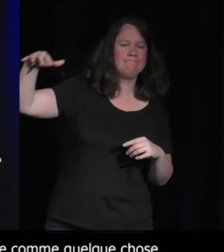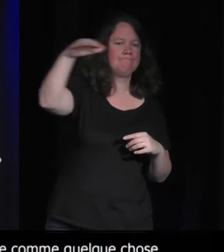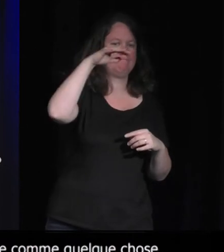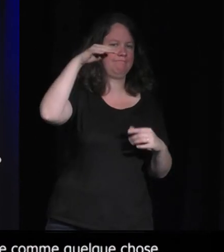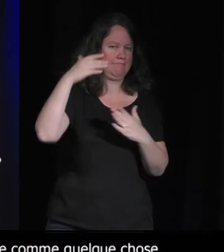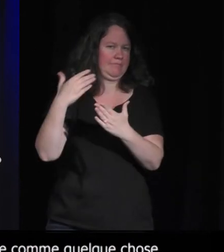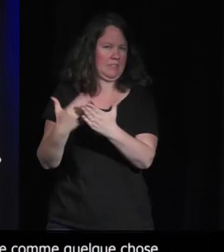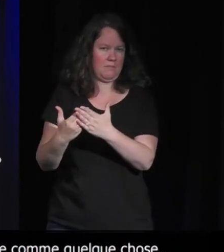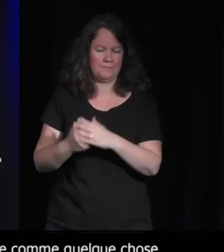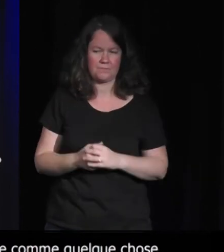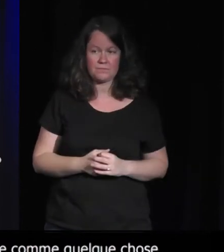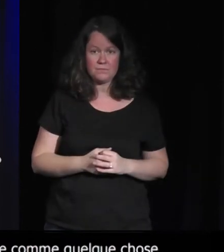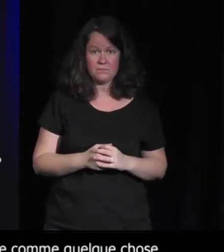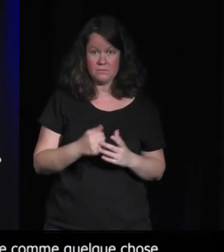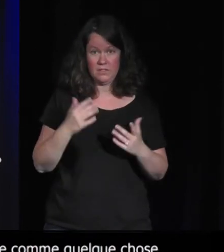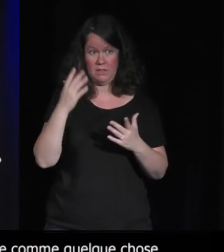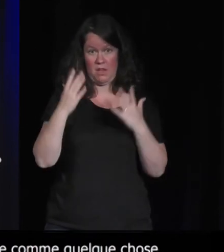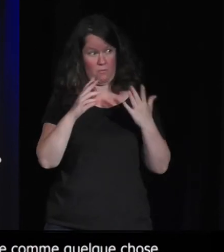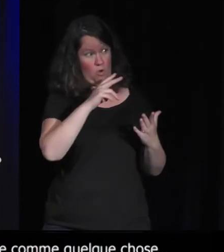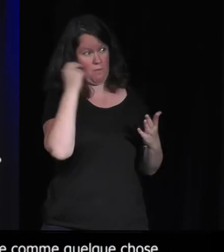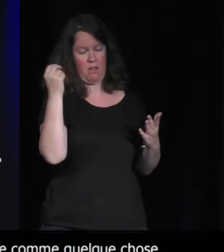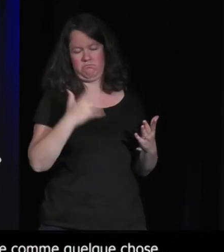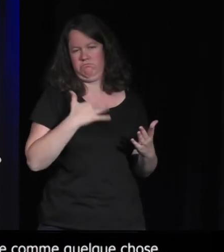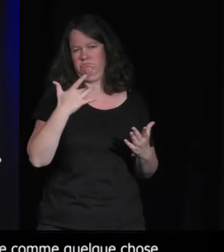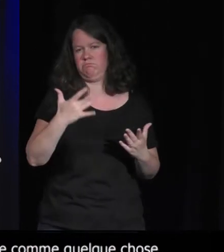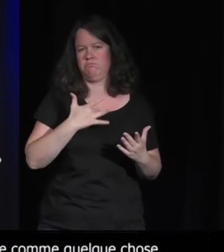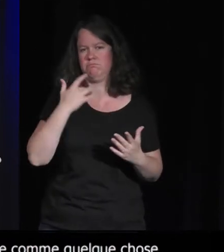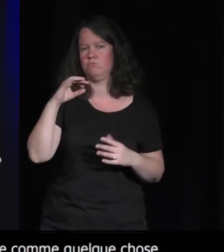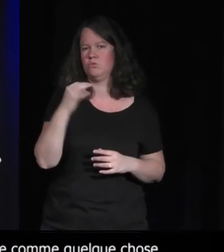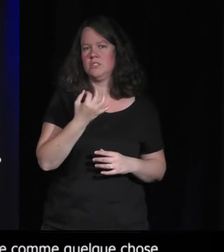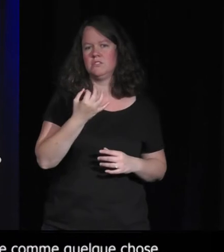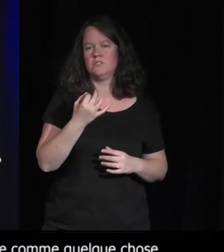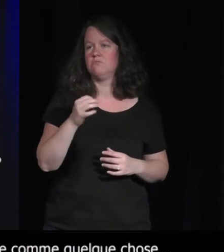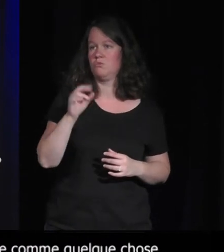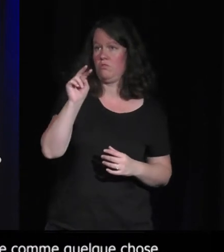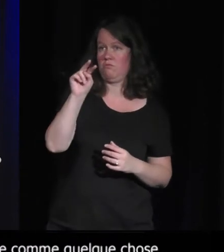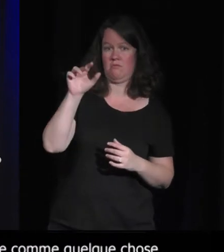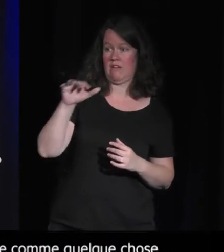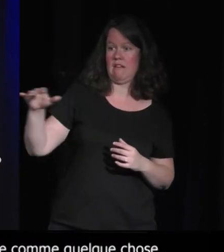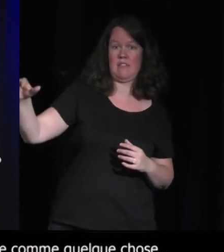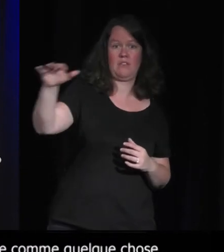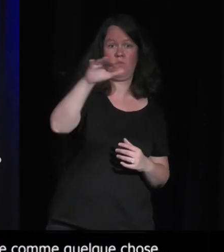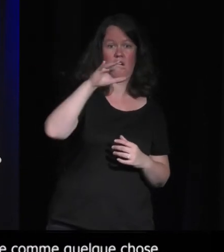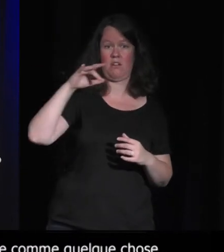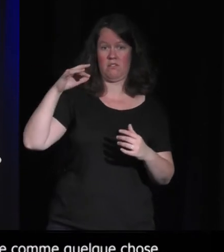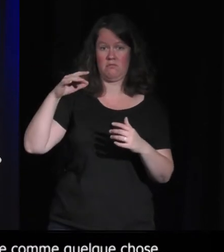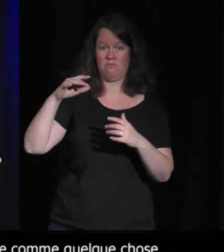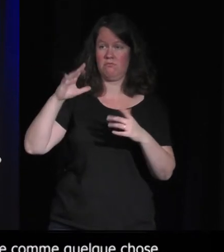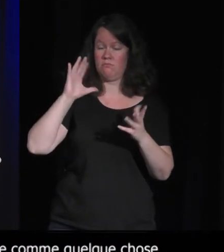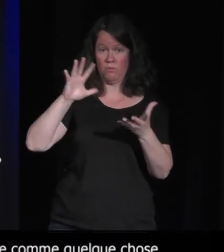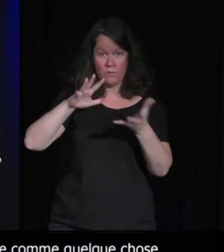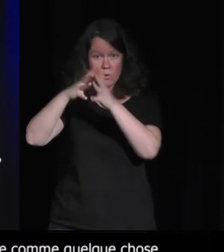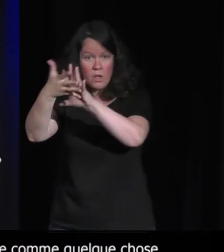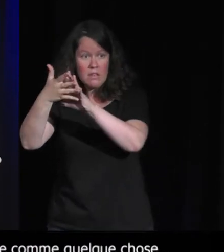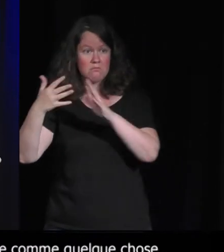Et c'est juste fascinant de se dire qu'un territoire, peut fluctuer dans le temps, dans l